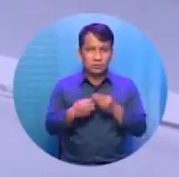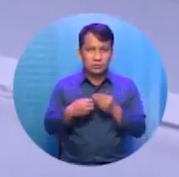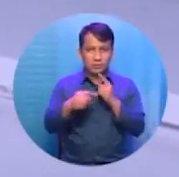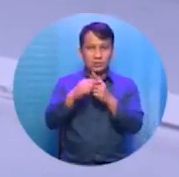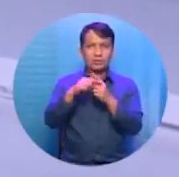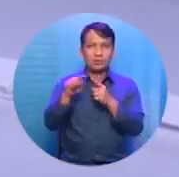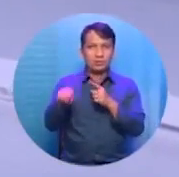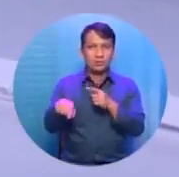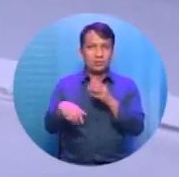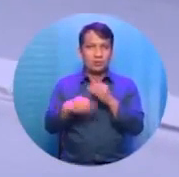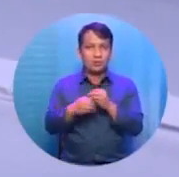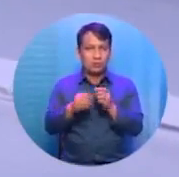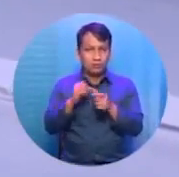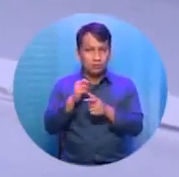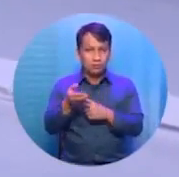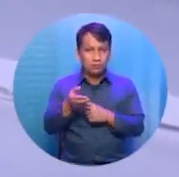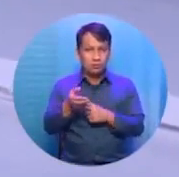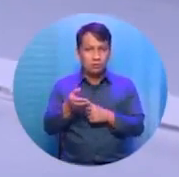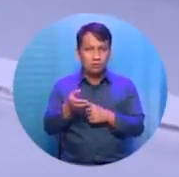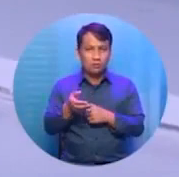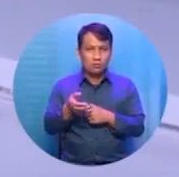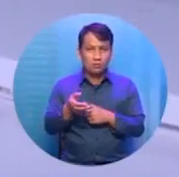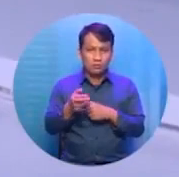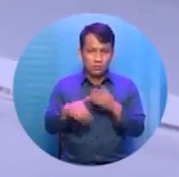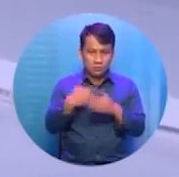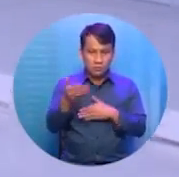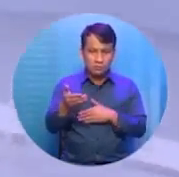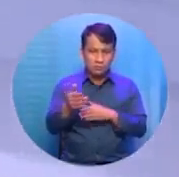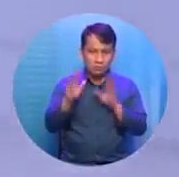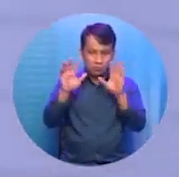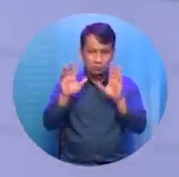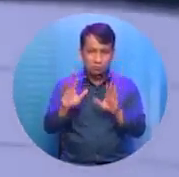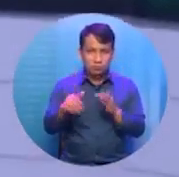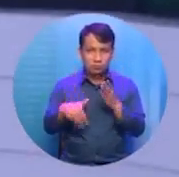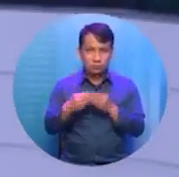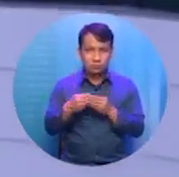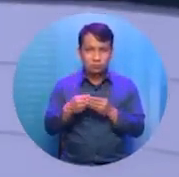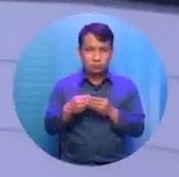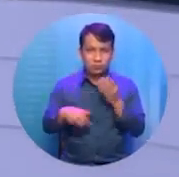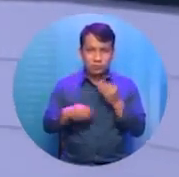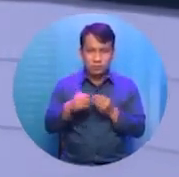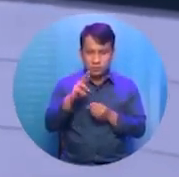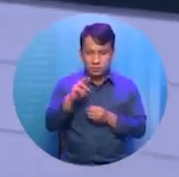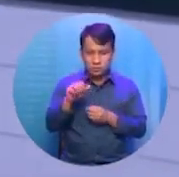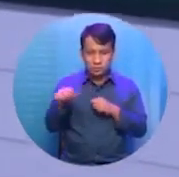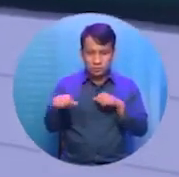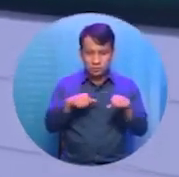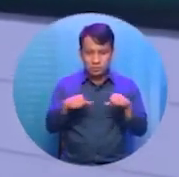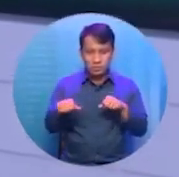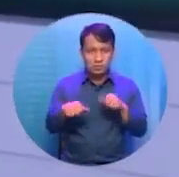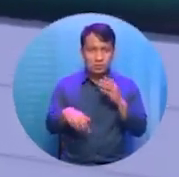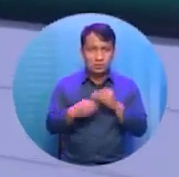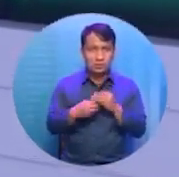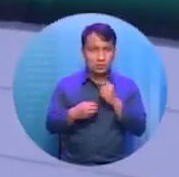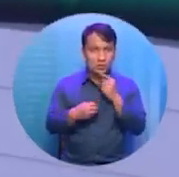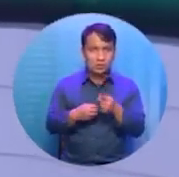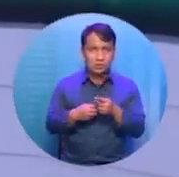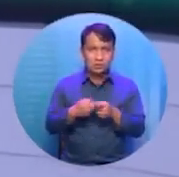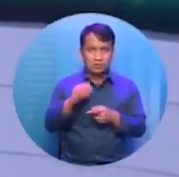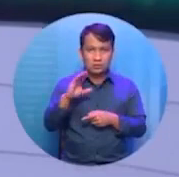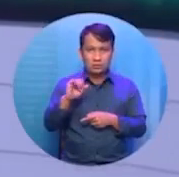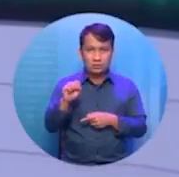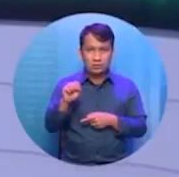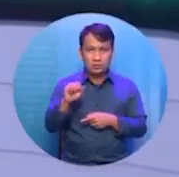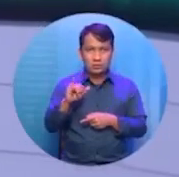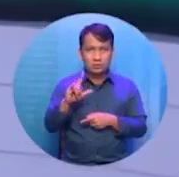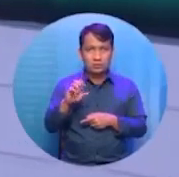positivity. Okay. Okay, dito na tayo sa pinaka-awesome na kumasa sa RTIA Dance Challenge. Sila ang Dabuya